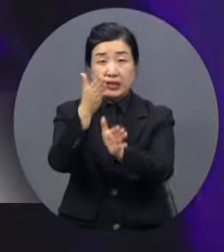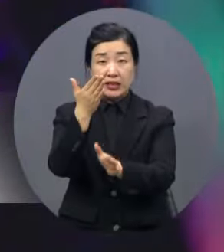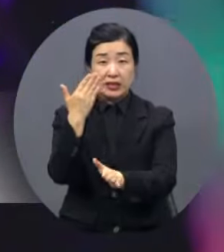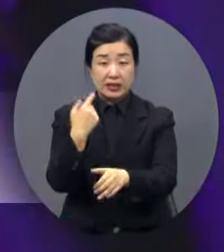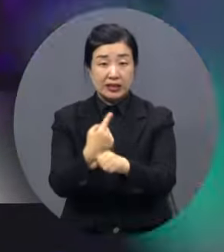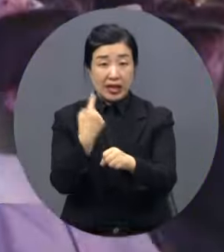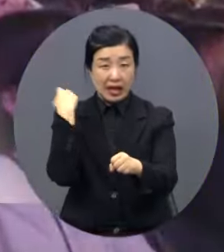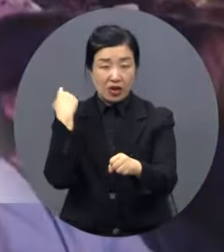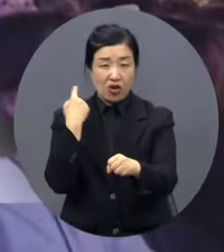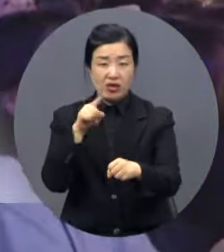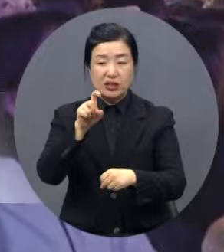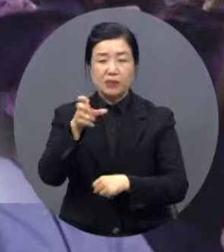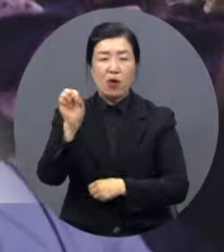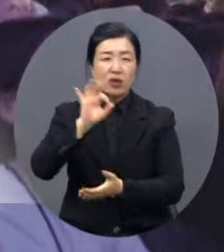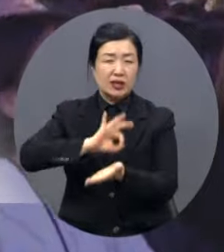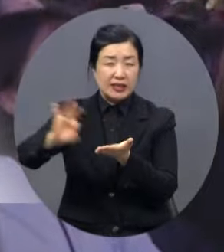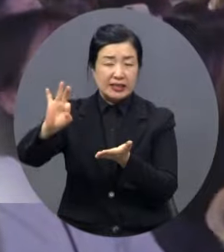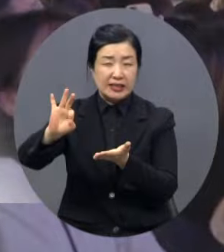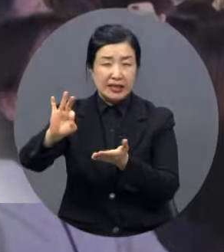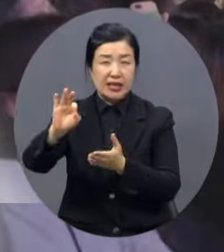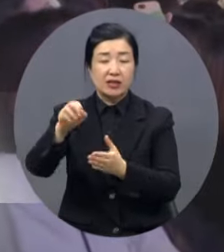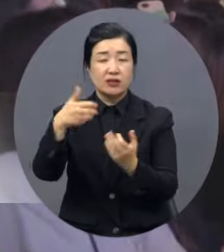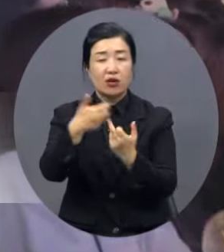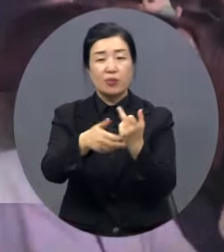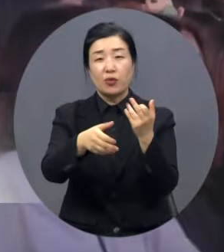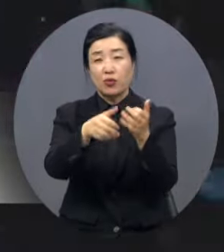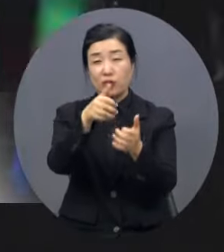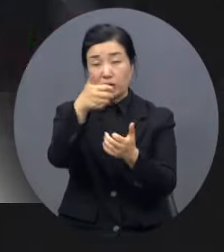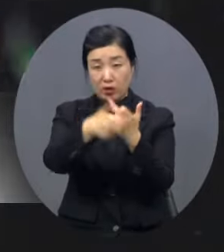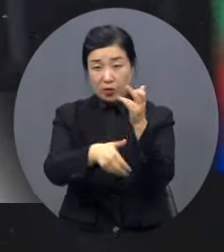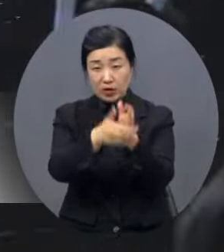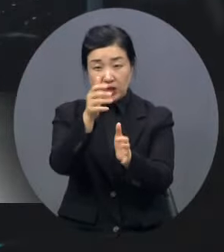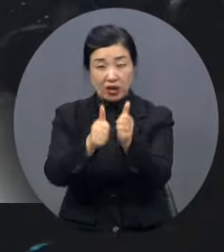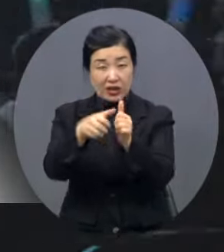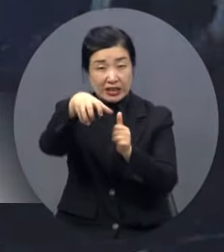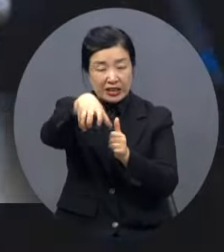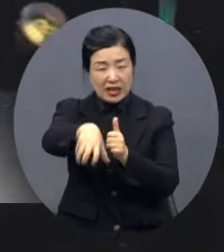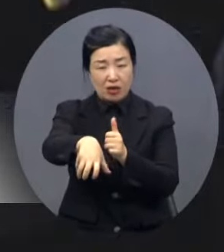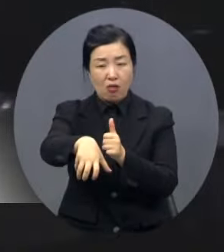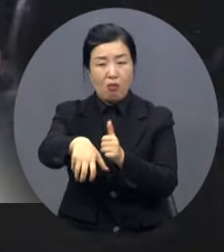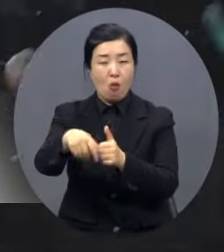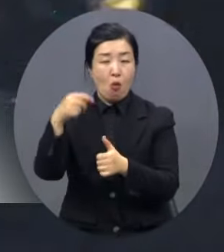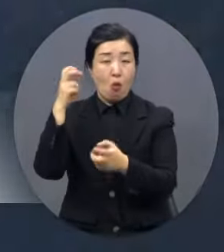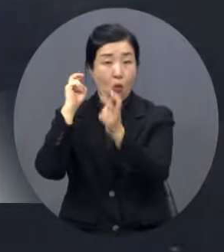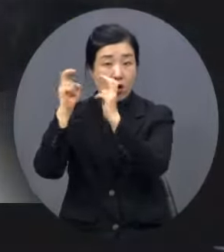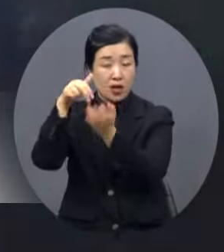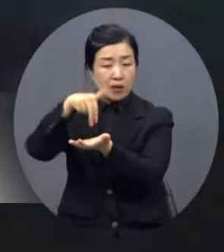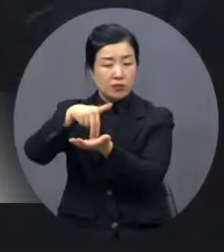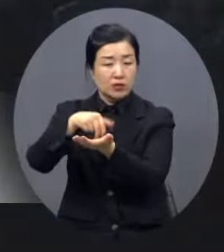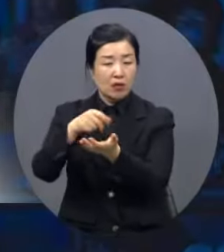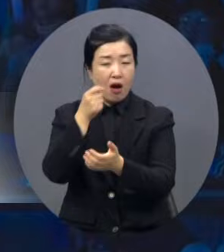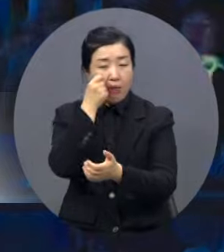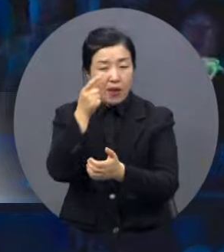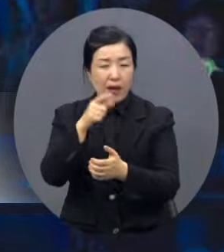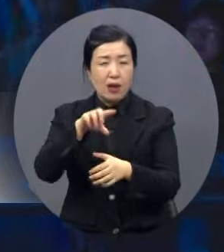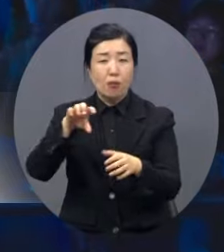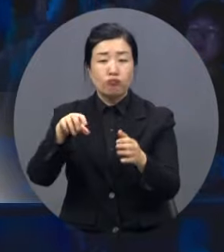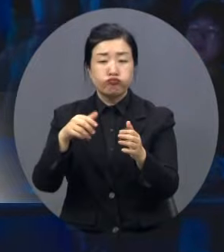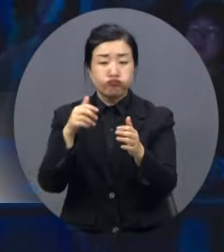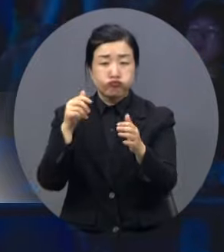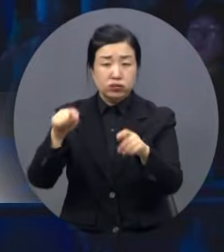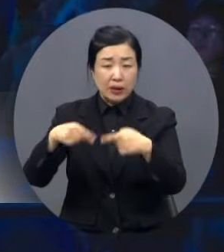예산 10억 원을 들여 제주 월드컵 경기장에서 개최한 케팝 콘서트는 기획사가 계약 한 달 만에 출연진을 모두